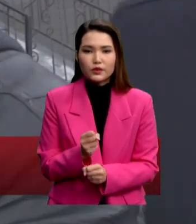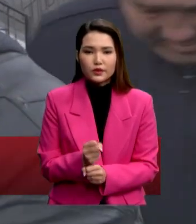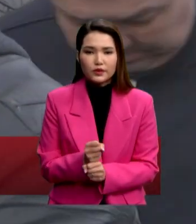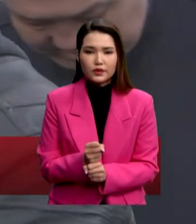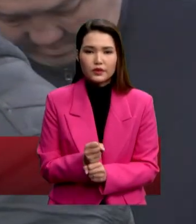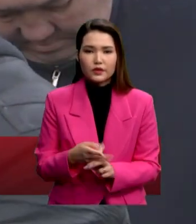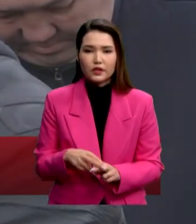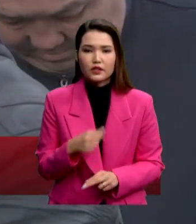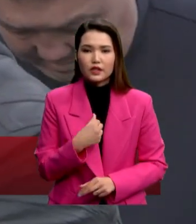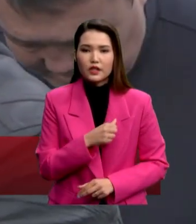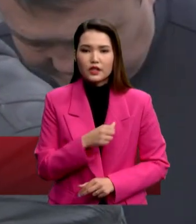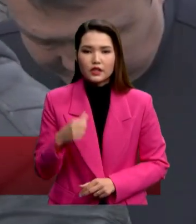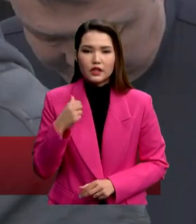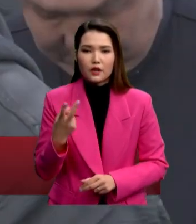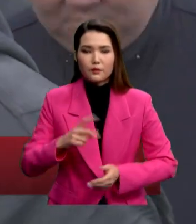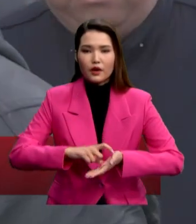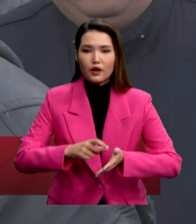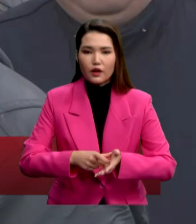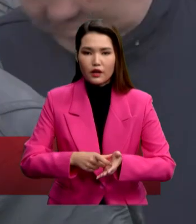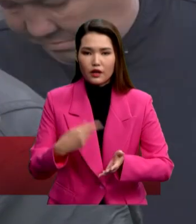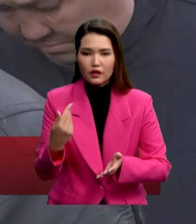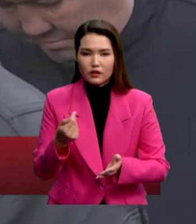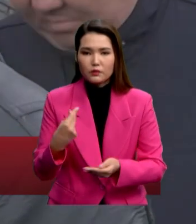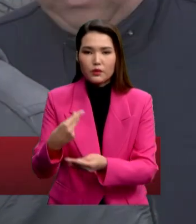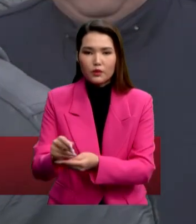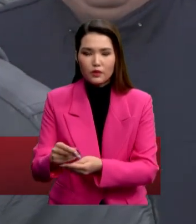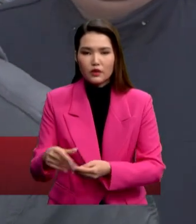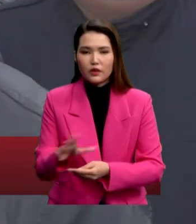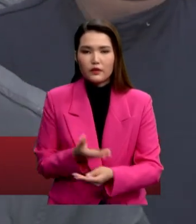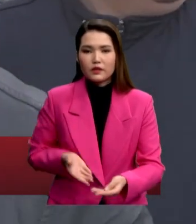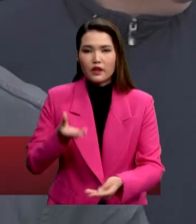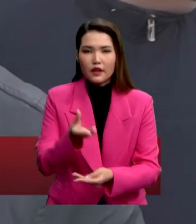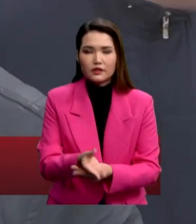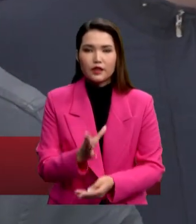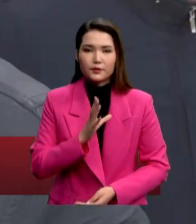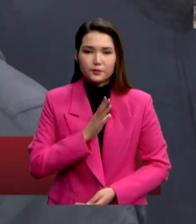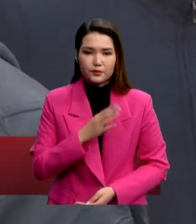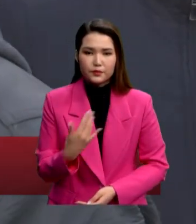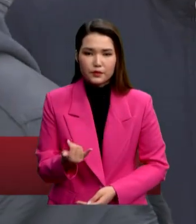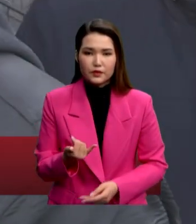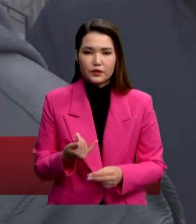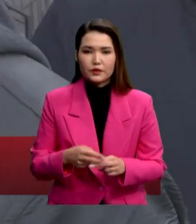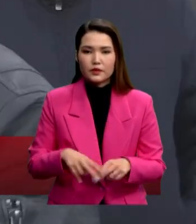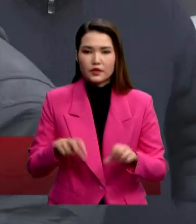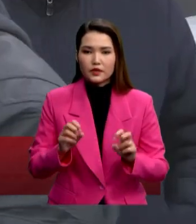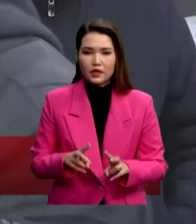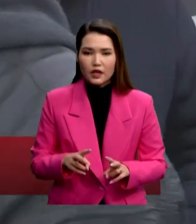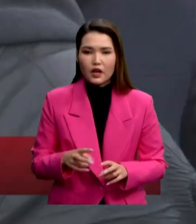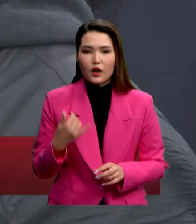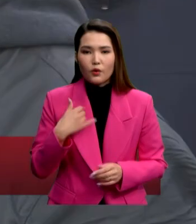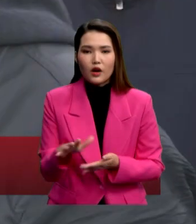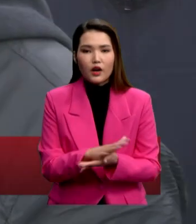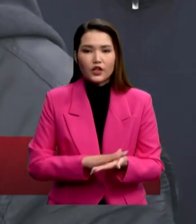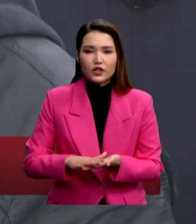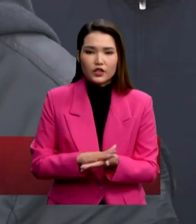өзім бір немді салып атқан үйімді сатып жіберіп, осында салдым ал ақшамның бәрін. Өзім қазір квартира жалдап отырмын. Осыларға сеніп. Бұлардың еш